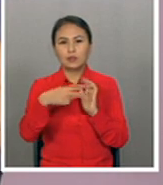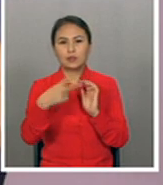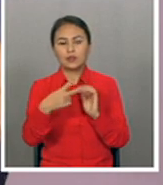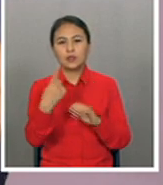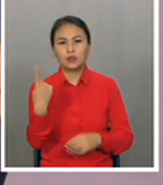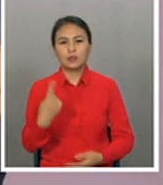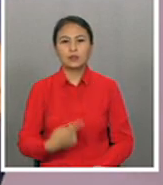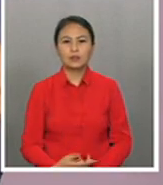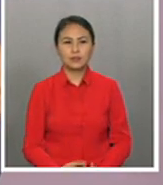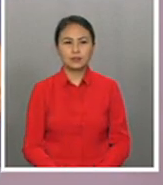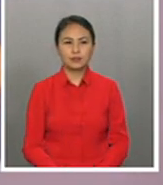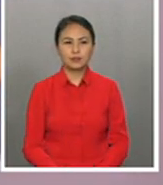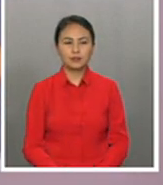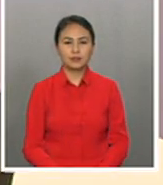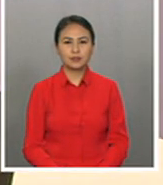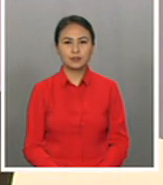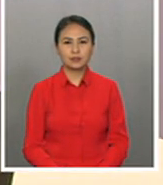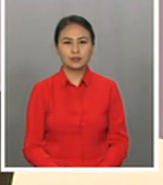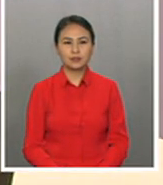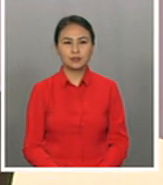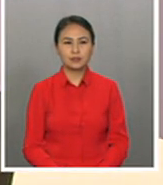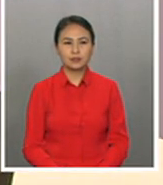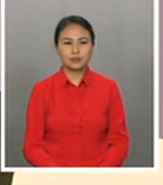мәні 21-ге тең болады.